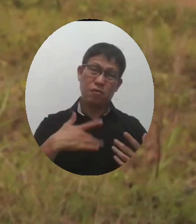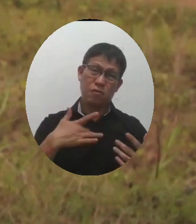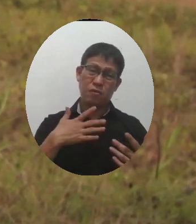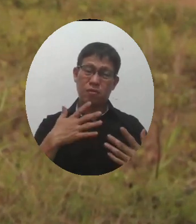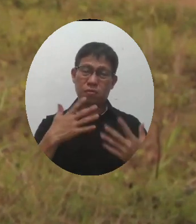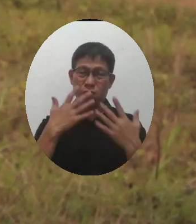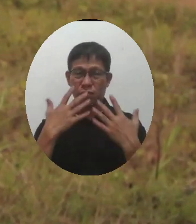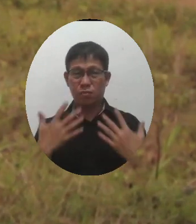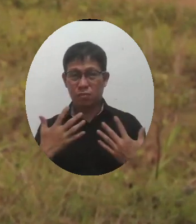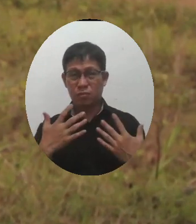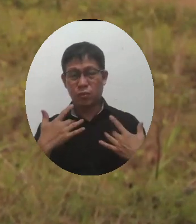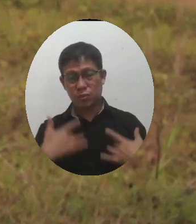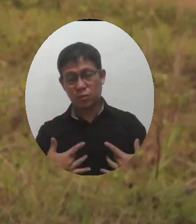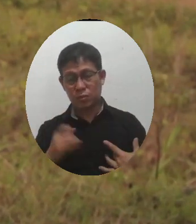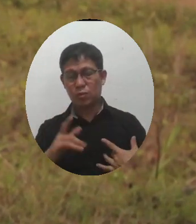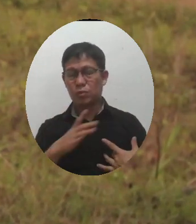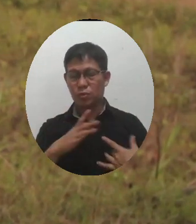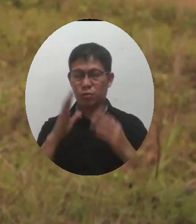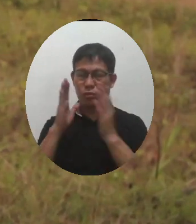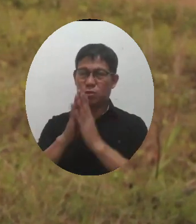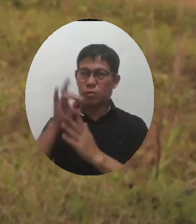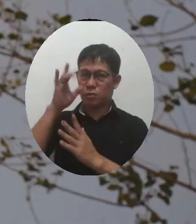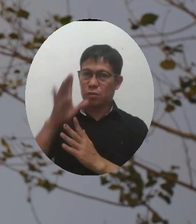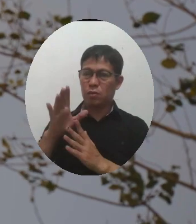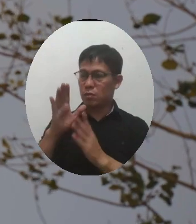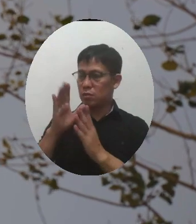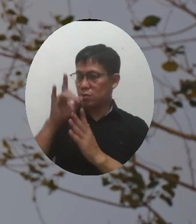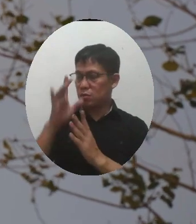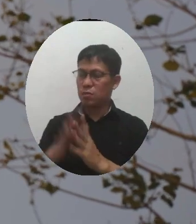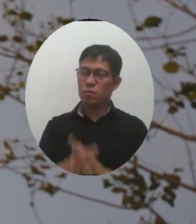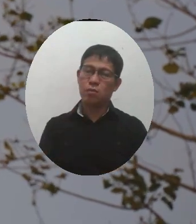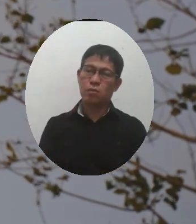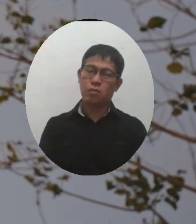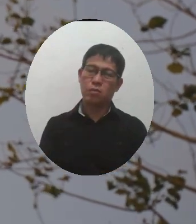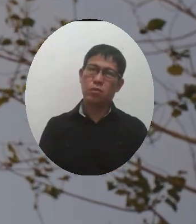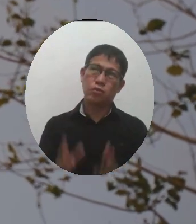nyo, dasalang katapat yan, kausapin nyo si Lord.